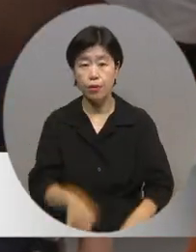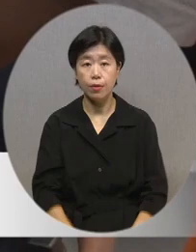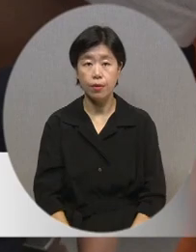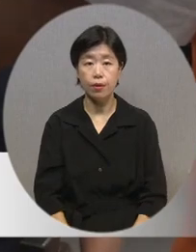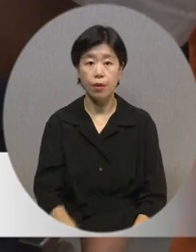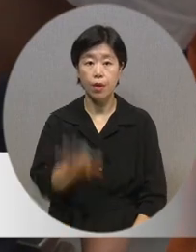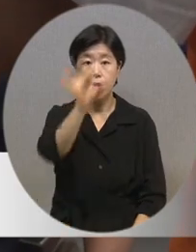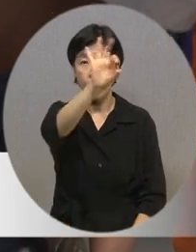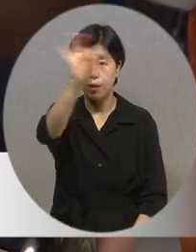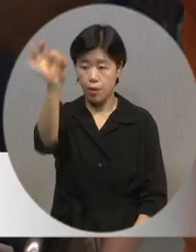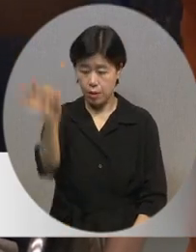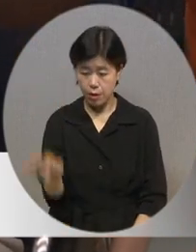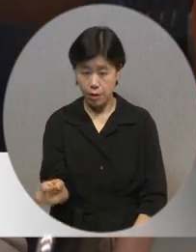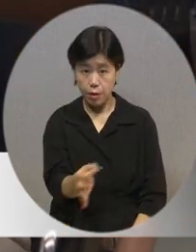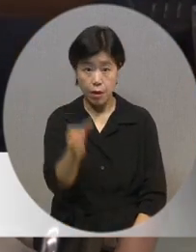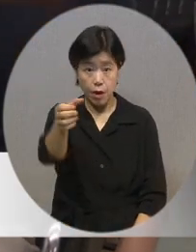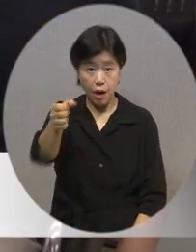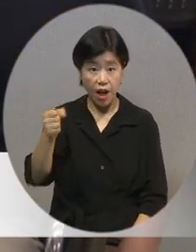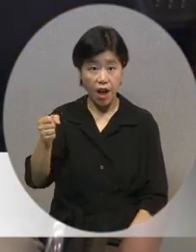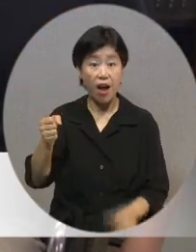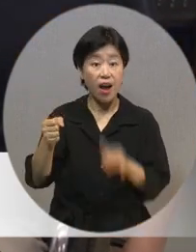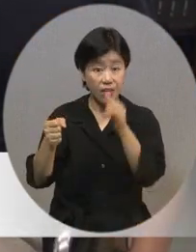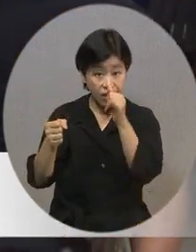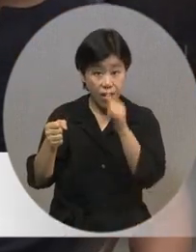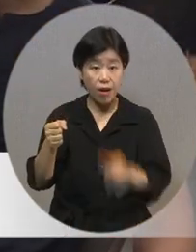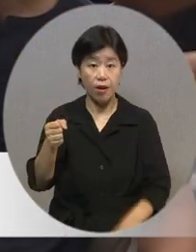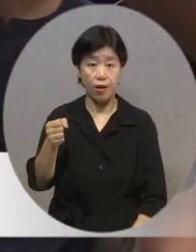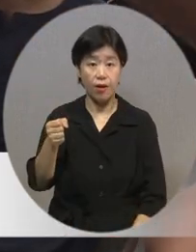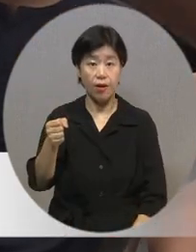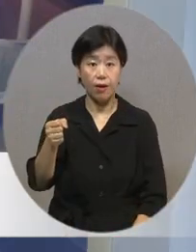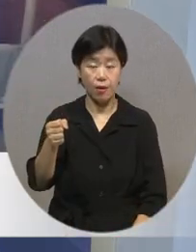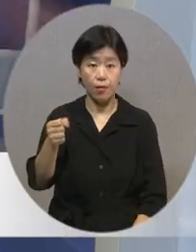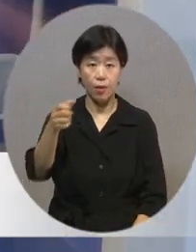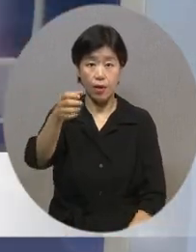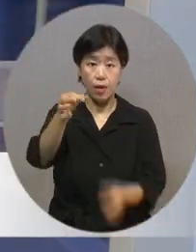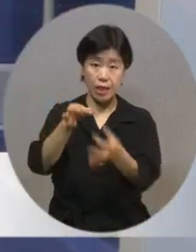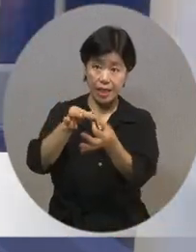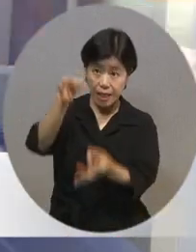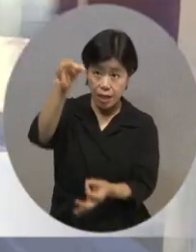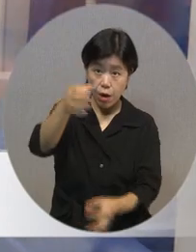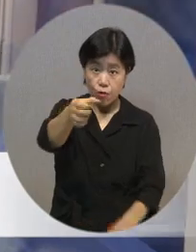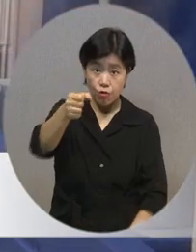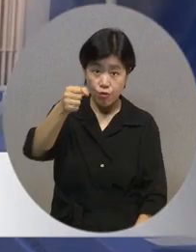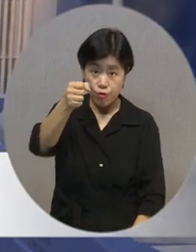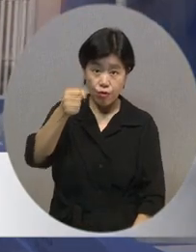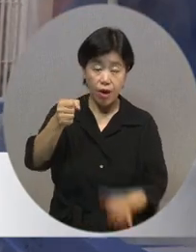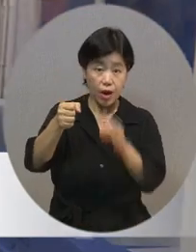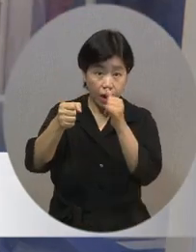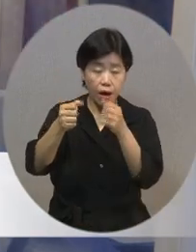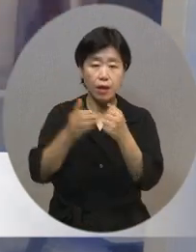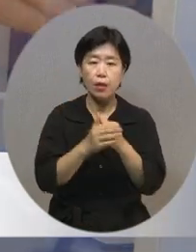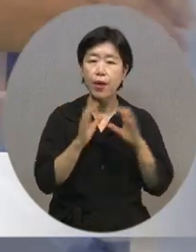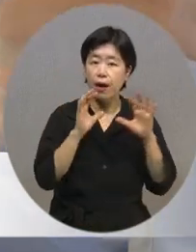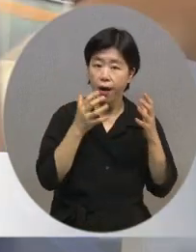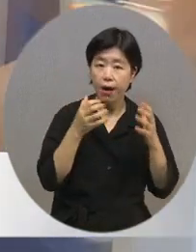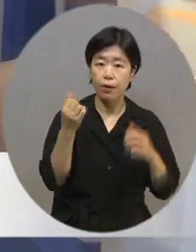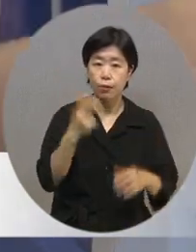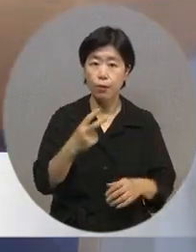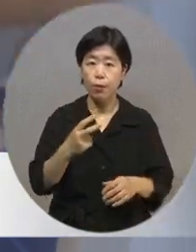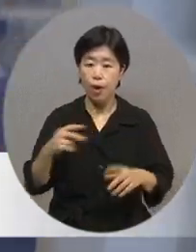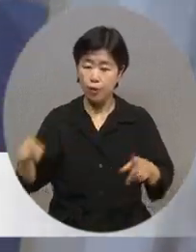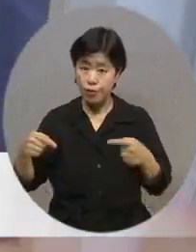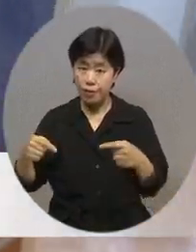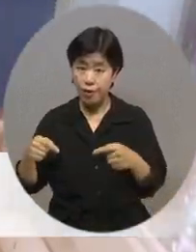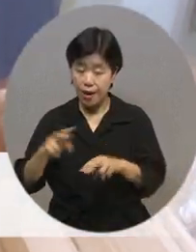된 손잡이 한 번쯤 보신 적 있으시죠? 바 형태가 굉장히 길게 나와 있어서 어린 아이들이나 이렇게 휠체어를 타셔서 조금